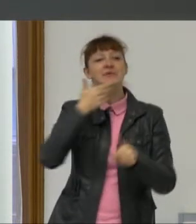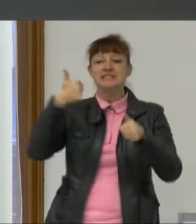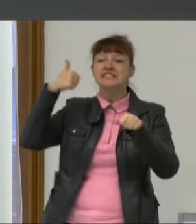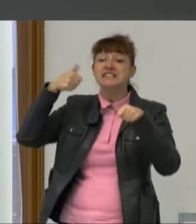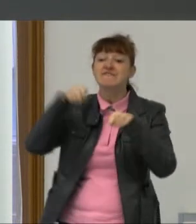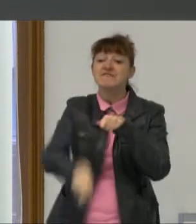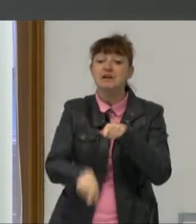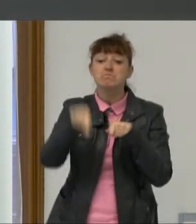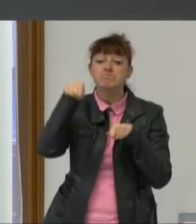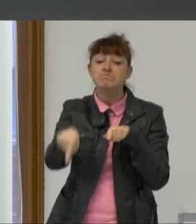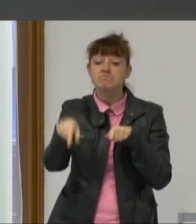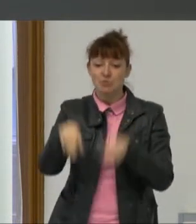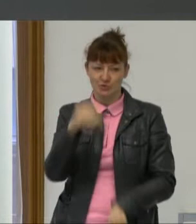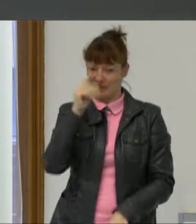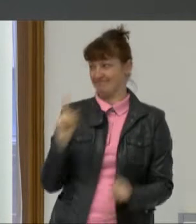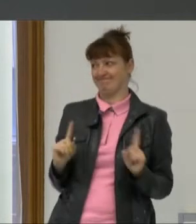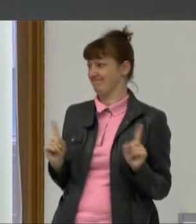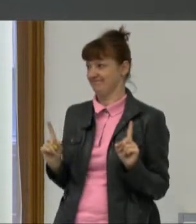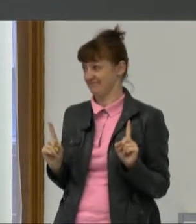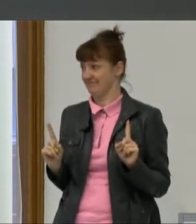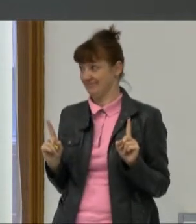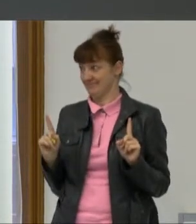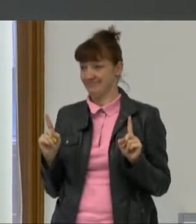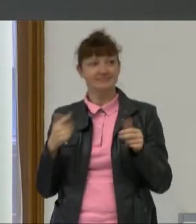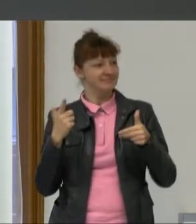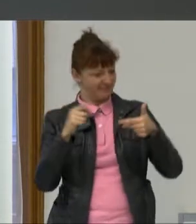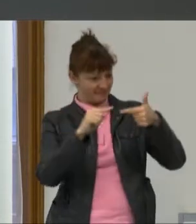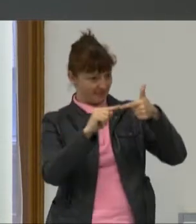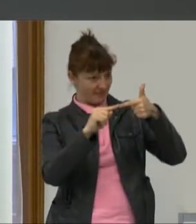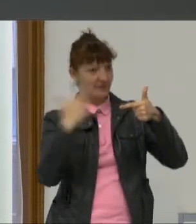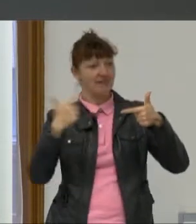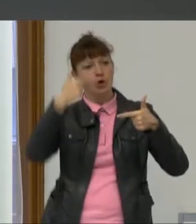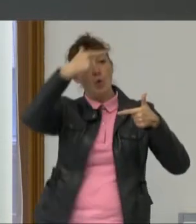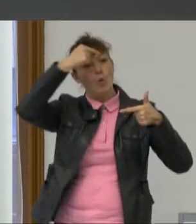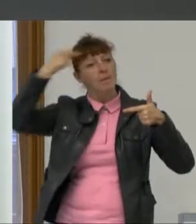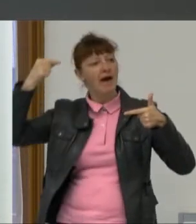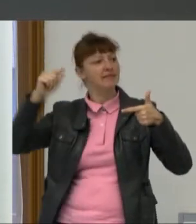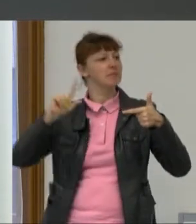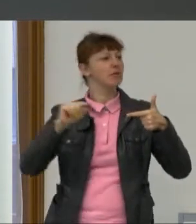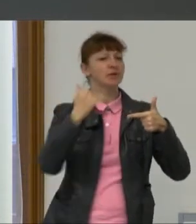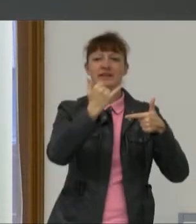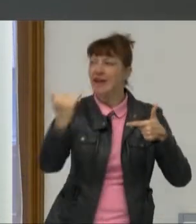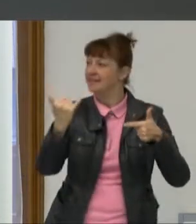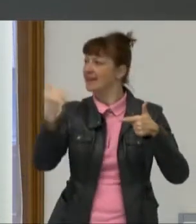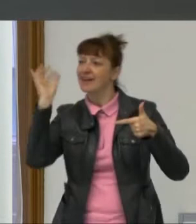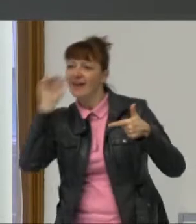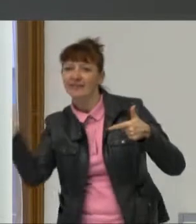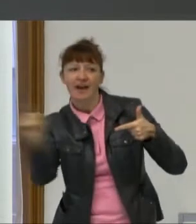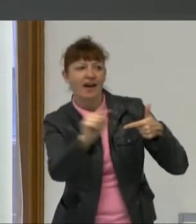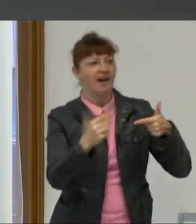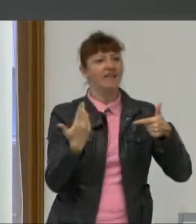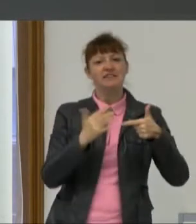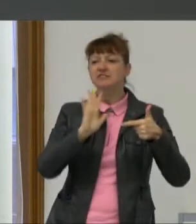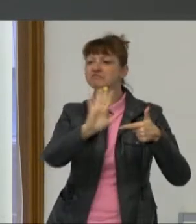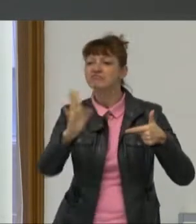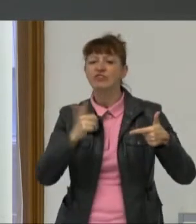bestimmten Niveau können zu müssen. Sie ist insofern human, weil ihm jeder und jede das auf seine oder ihre Art